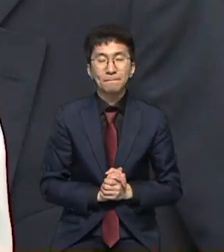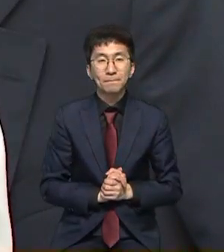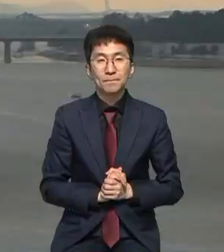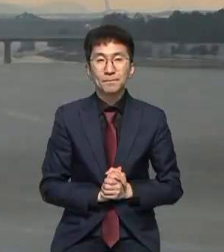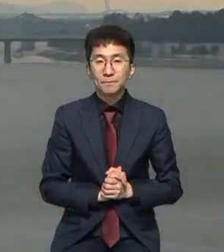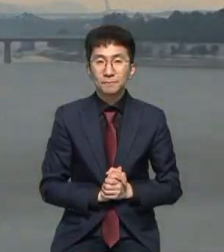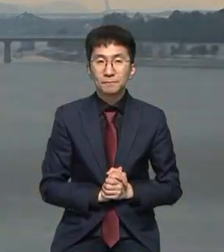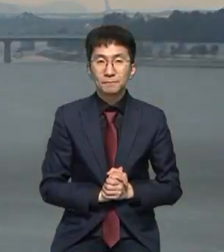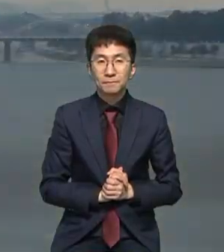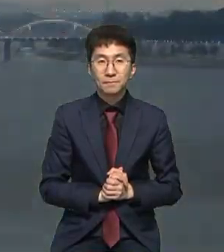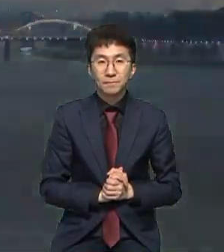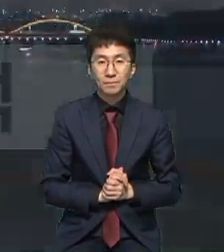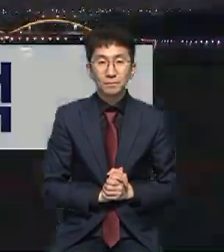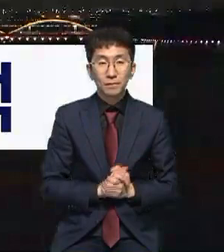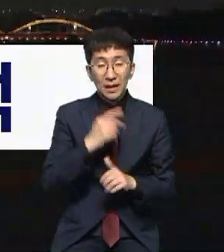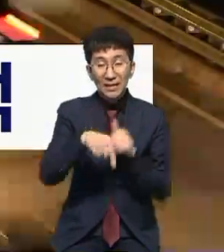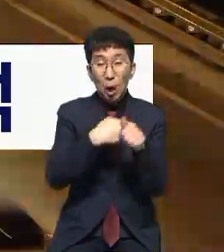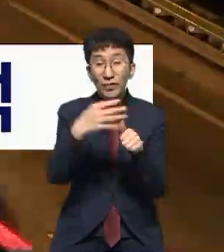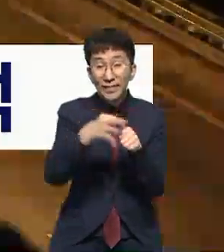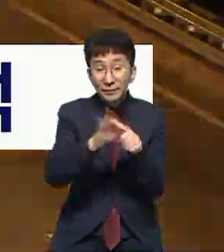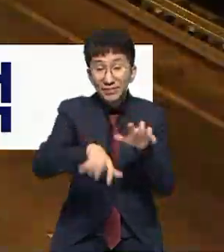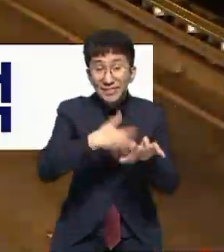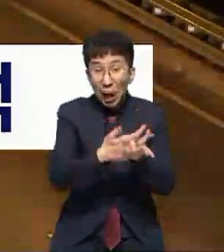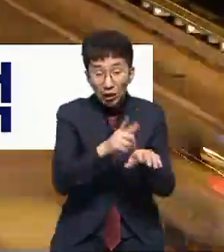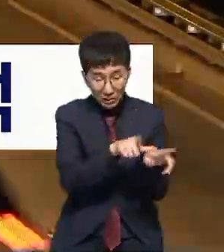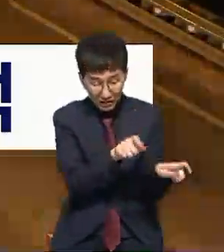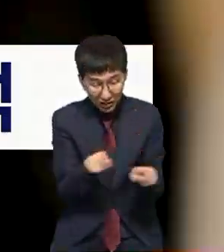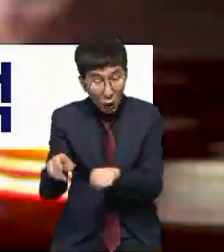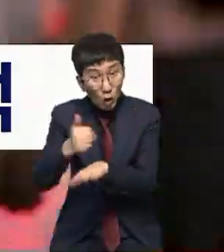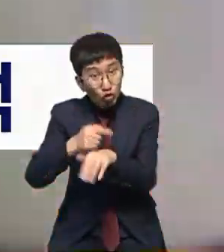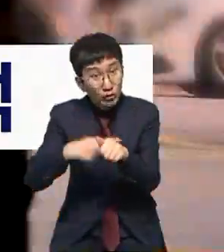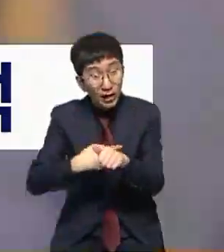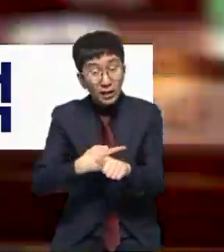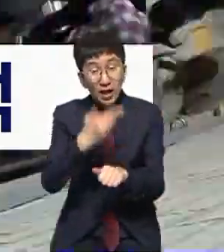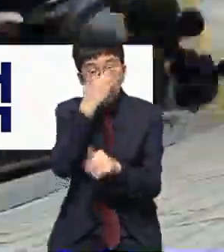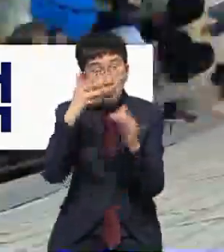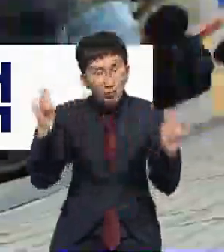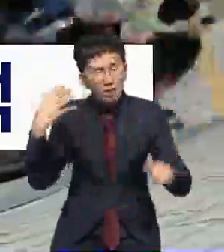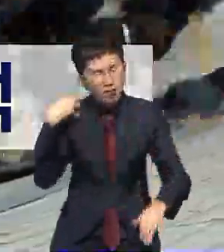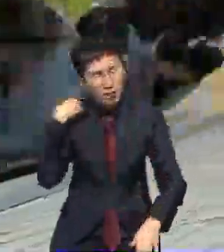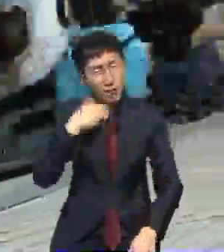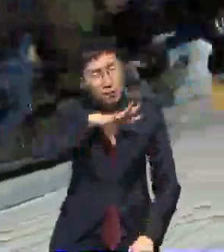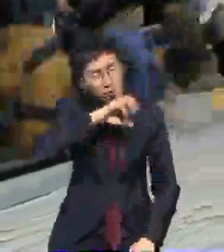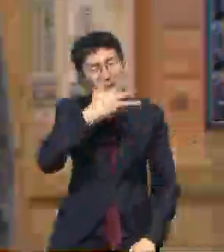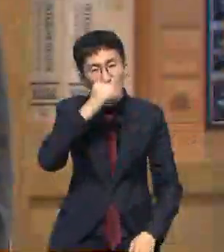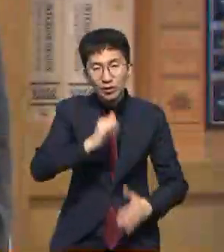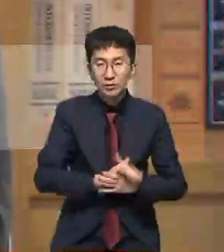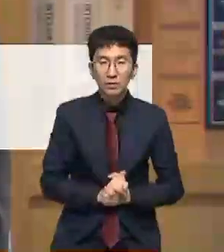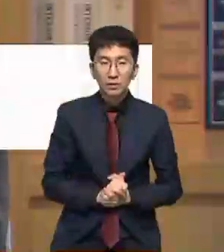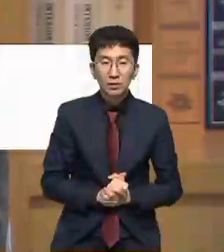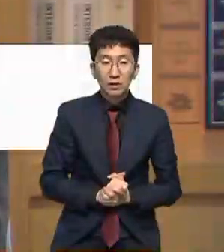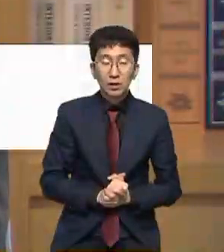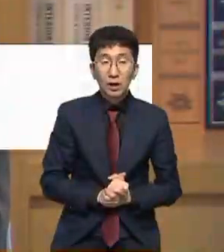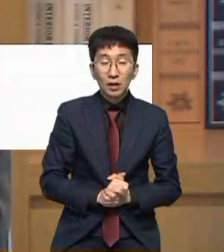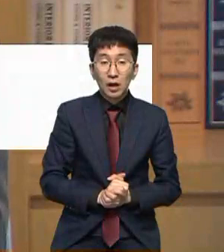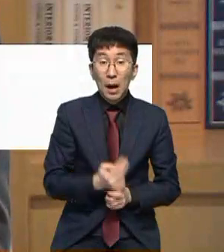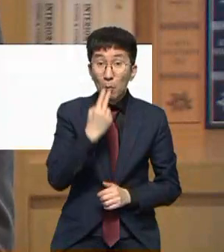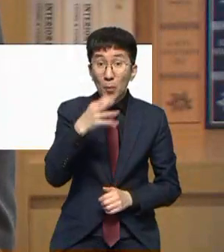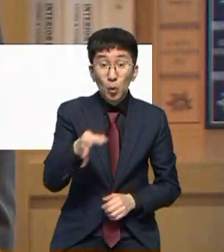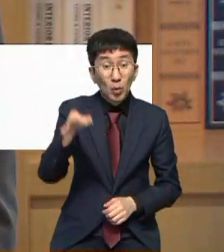강조합니다. 연금 개혁 시점을 늦출수록 미래 세대의 부담은 더 커질 수밖에 없습니다. 보험료 인상이 늦어지면